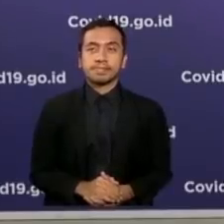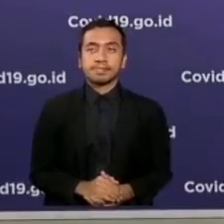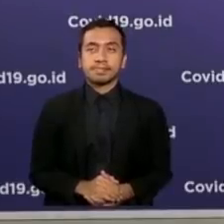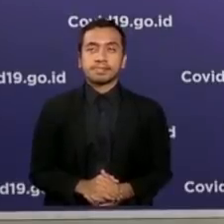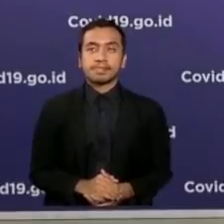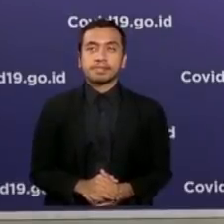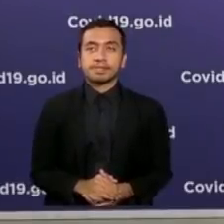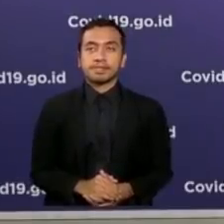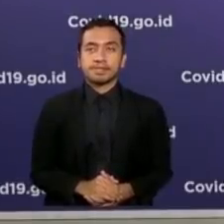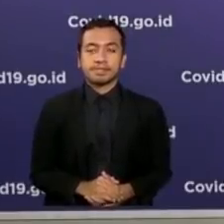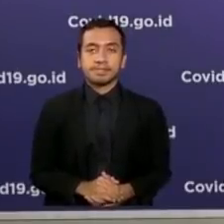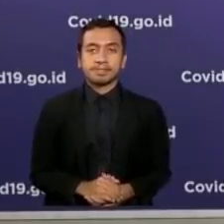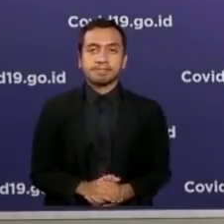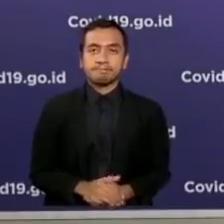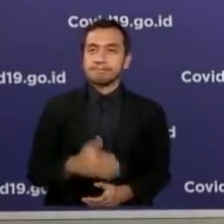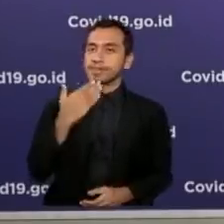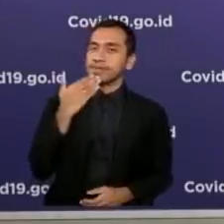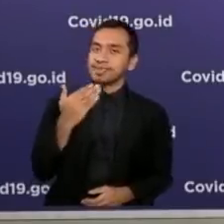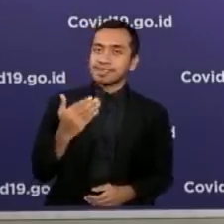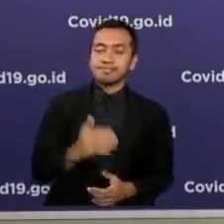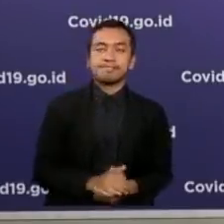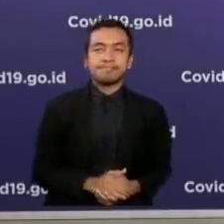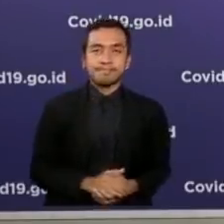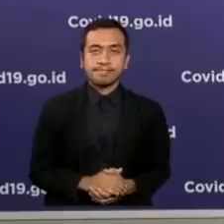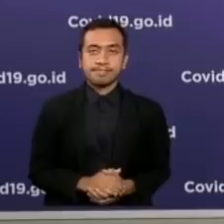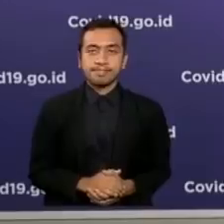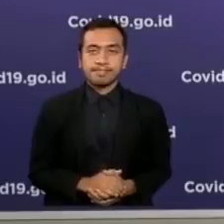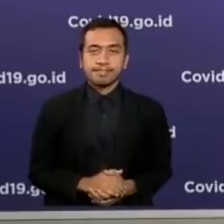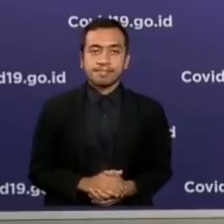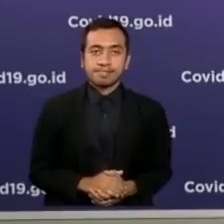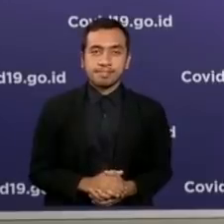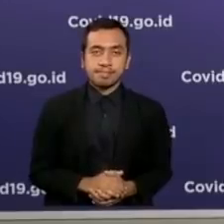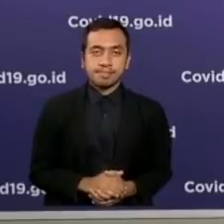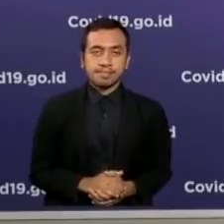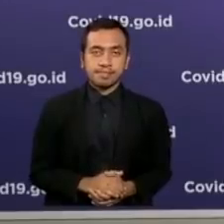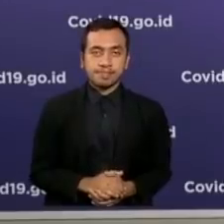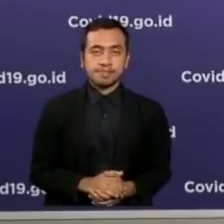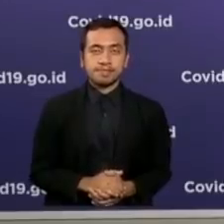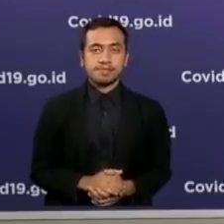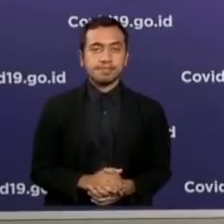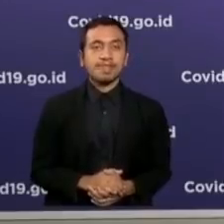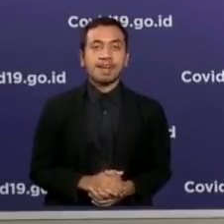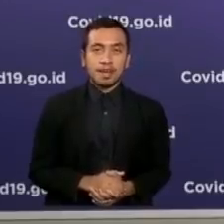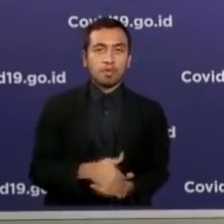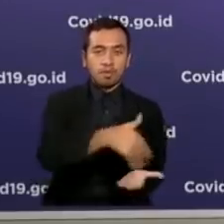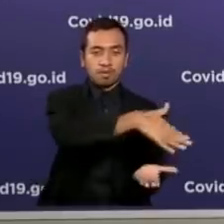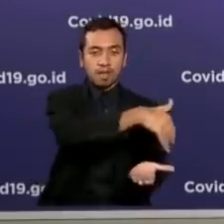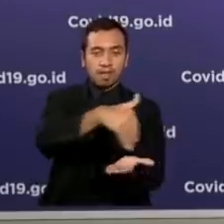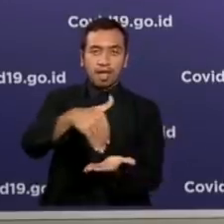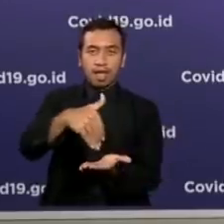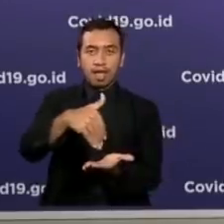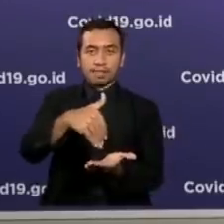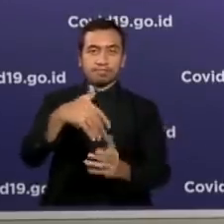Hai trimasindo Za surah-surah kinerja data yang kita himpun sampai dengan hari ini